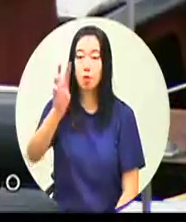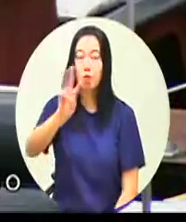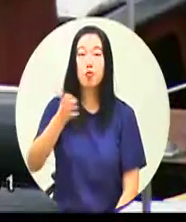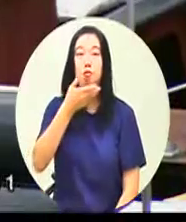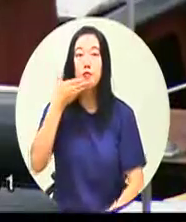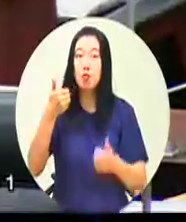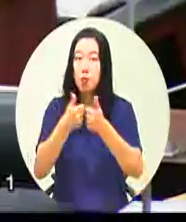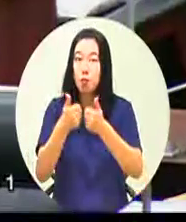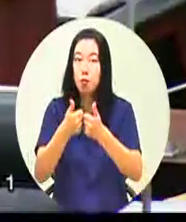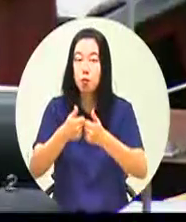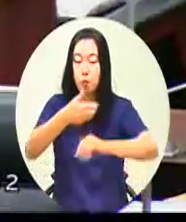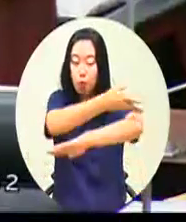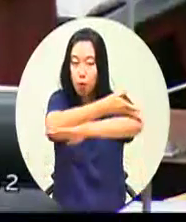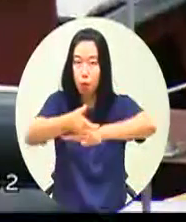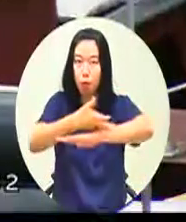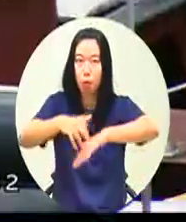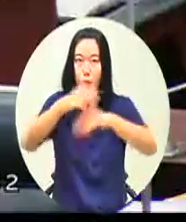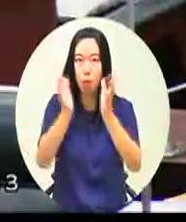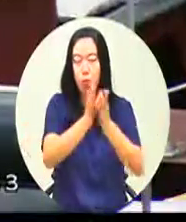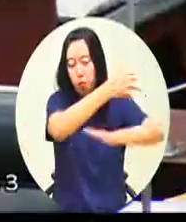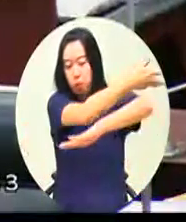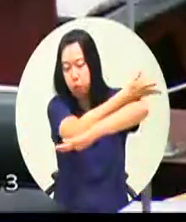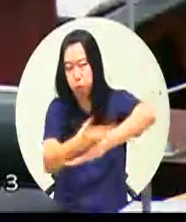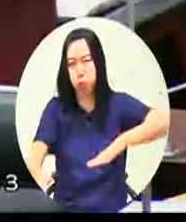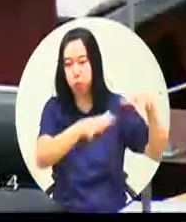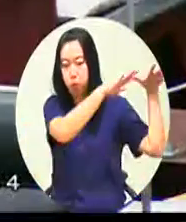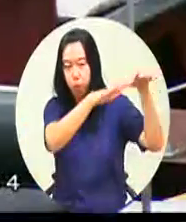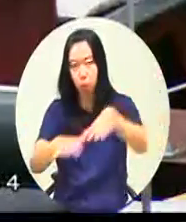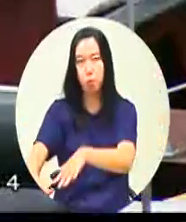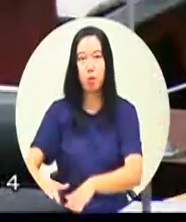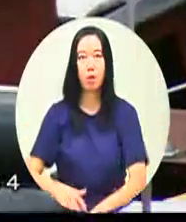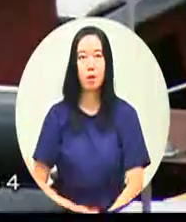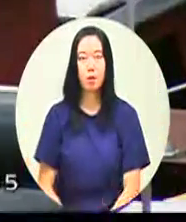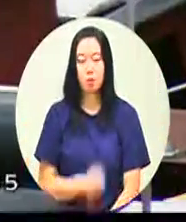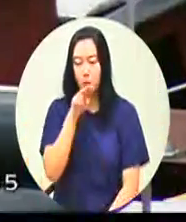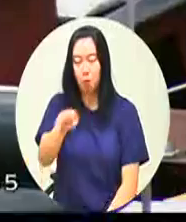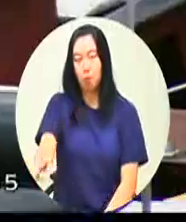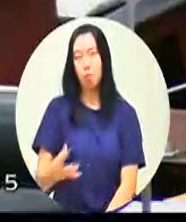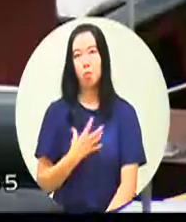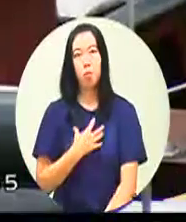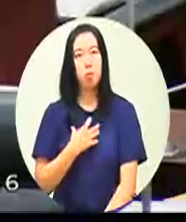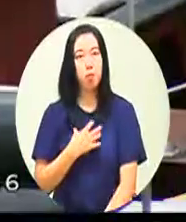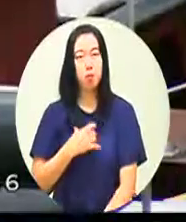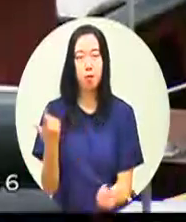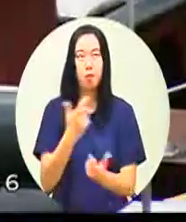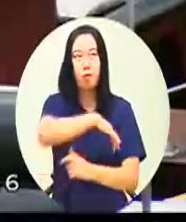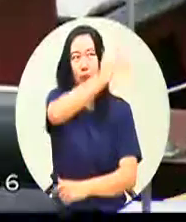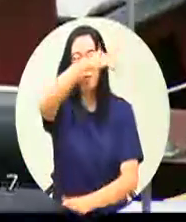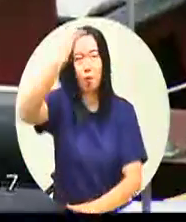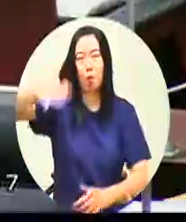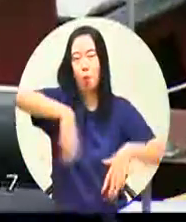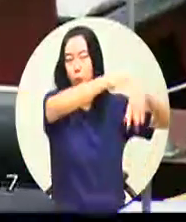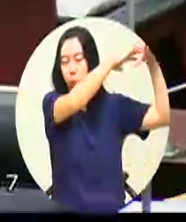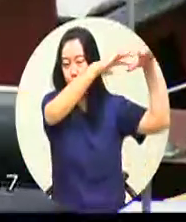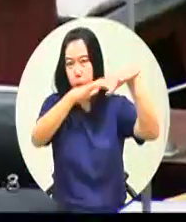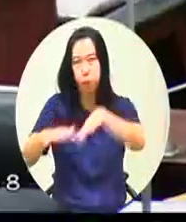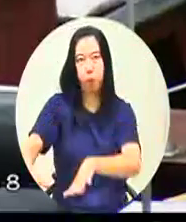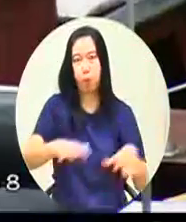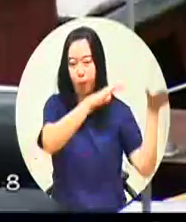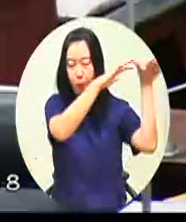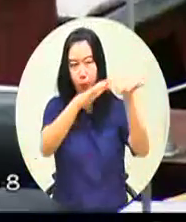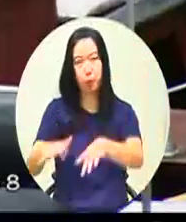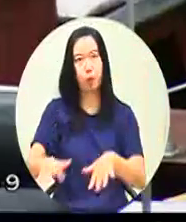个水圳个水，规安遐落个，遐落个水你看真来惊，遐袂是山水，袂是洪水，规个街